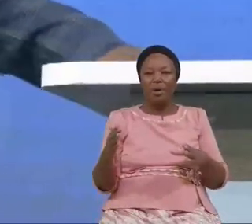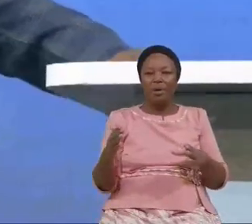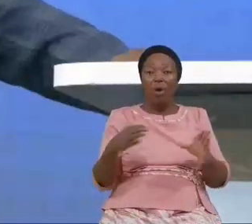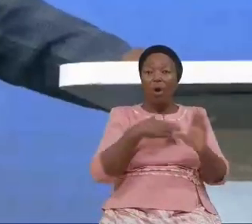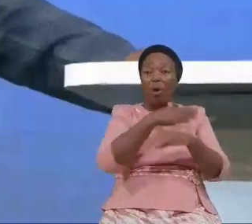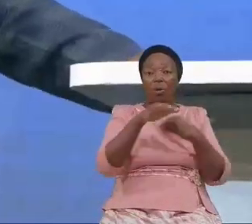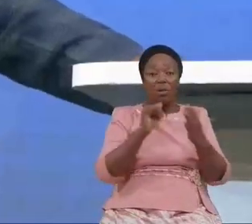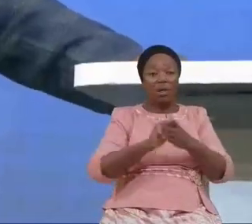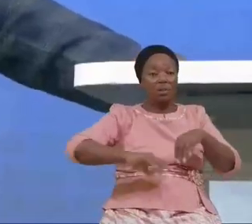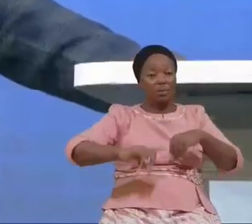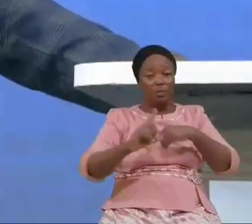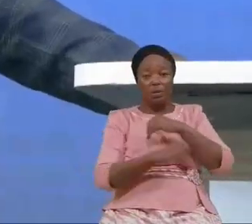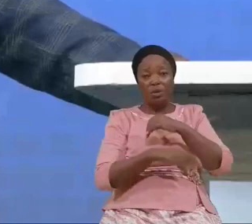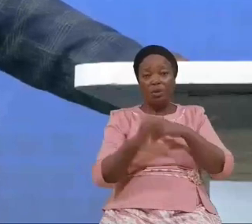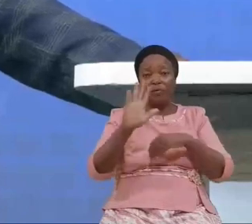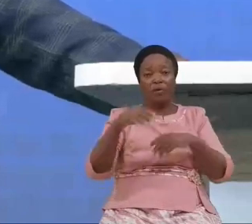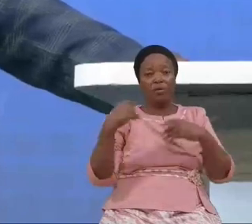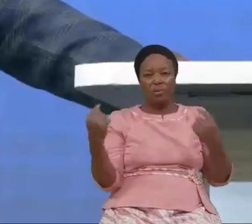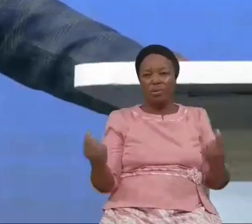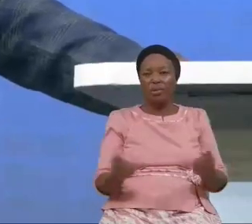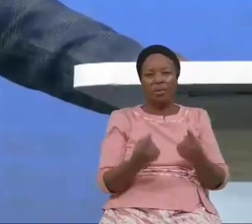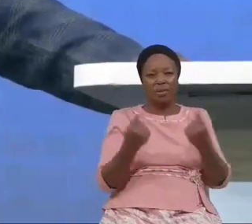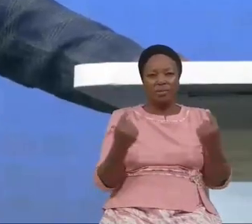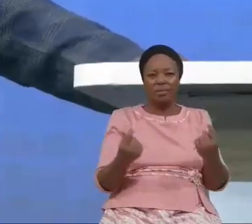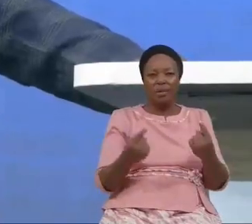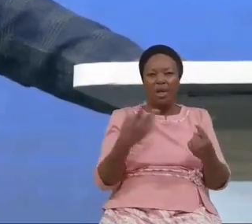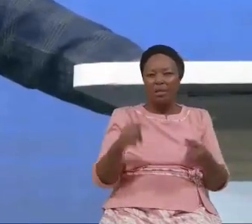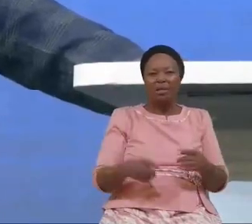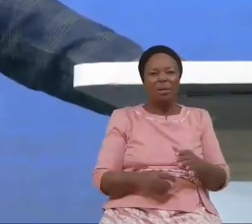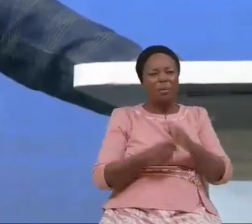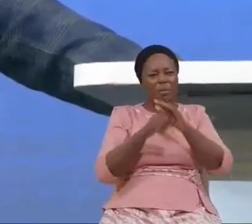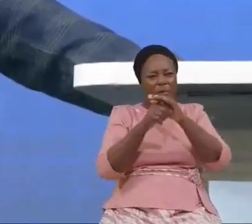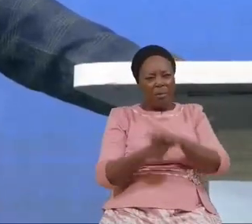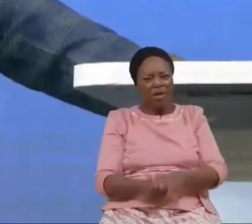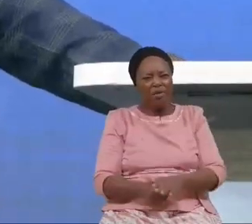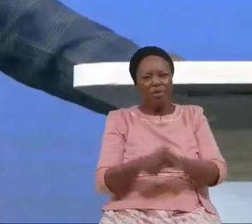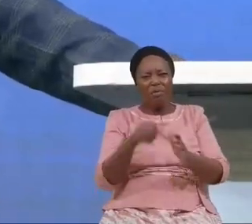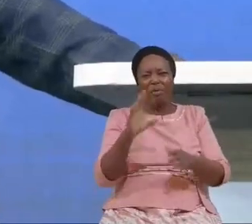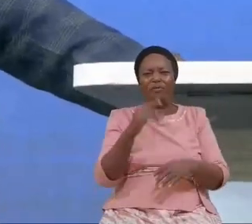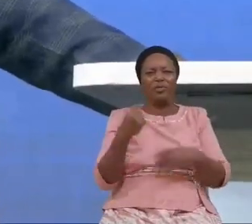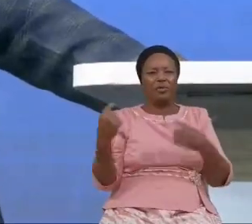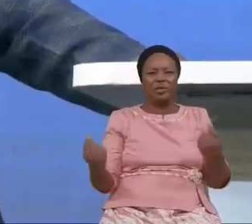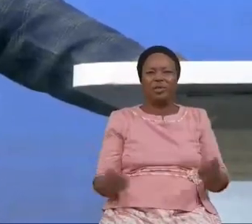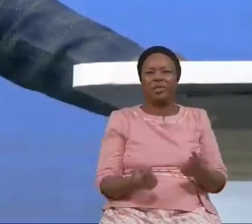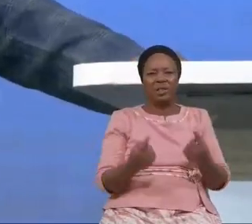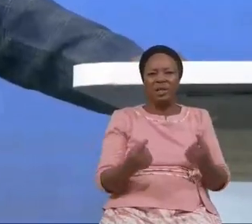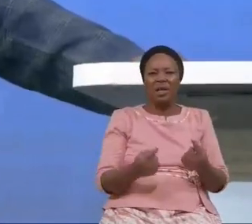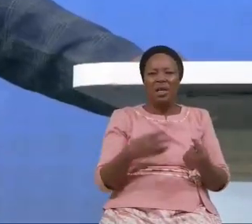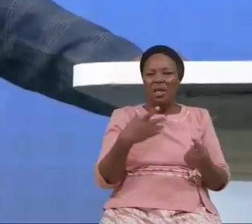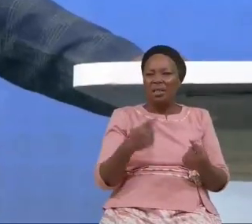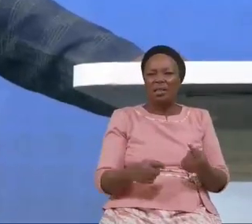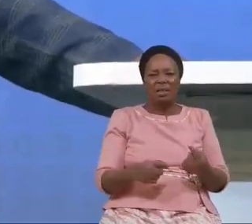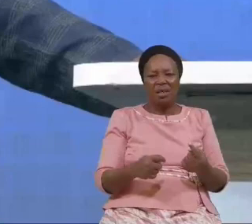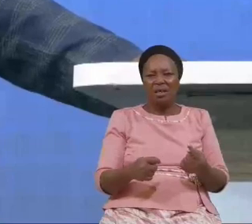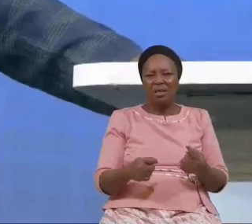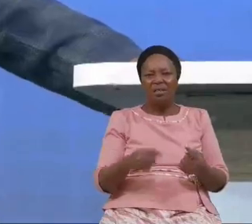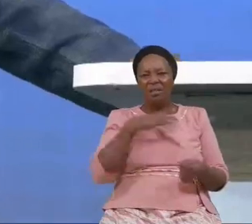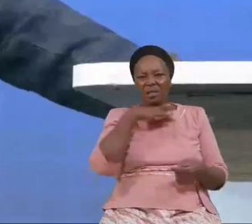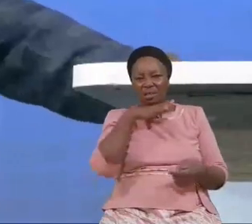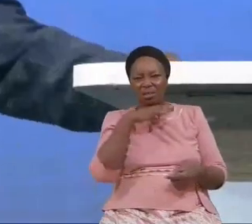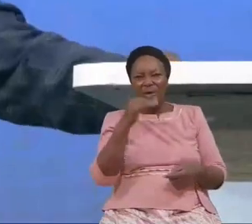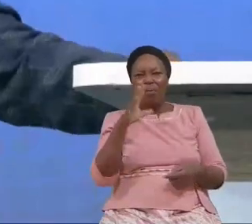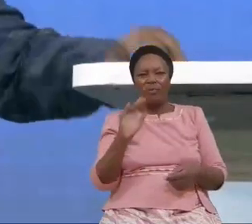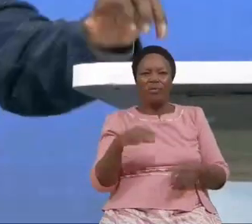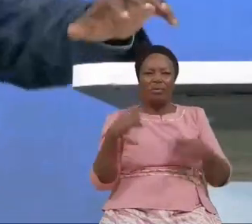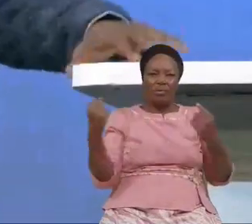ce châtiment de tes péché la pression de tes péchés la pollution le tel péché